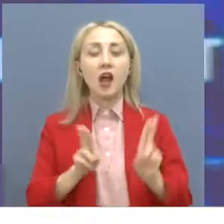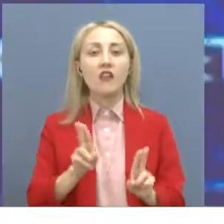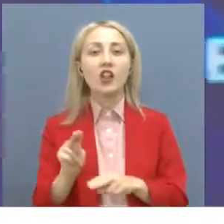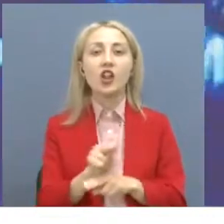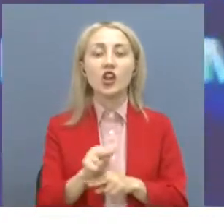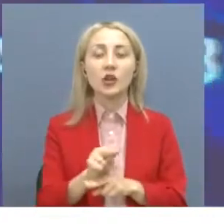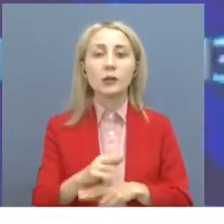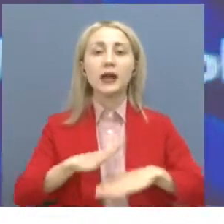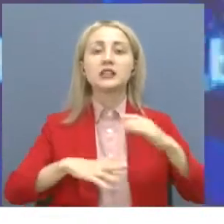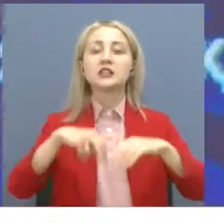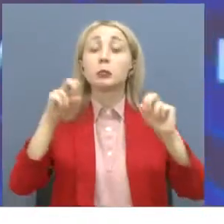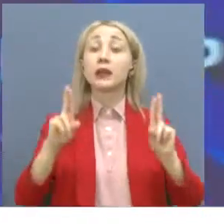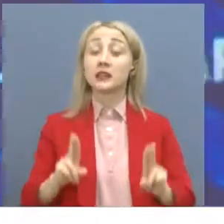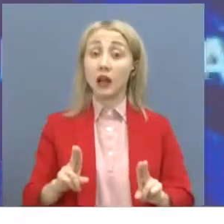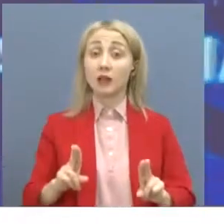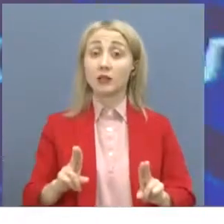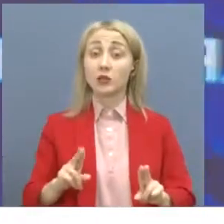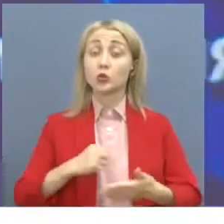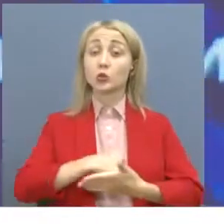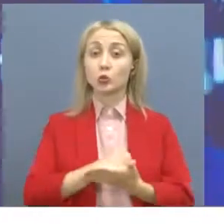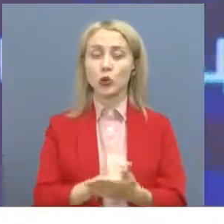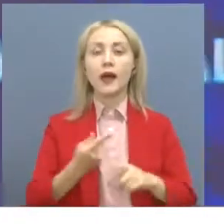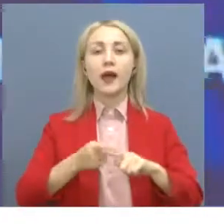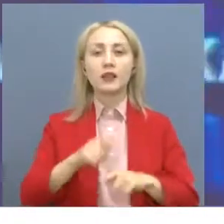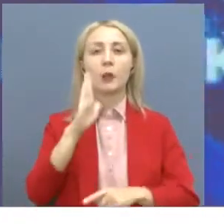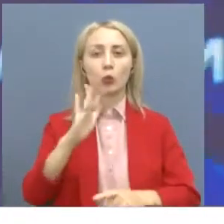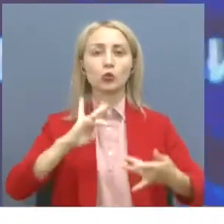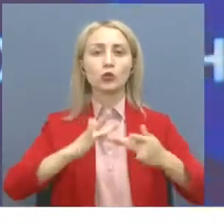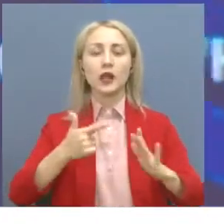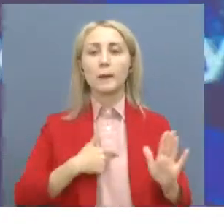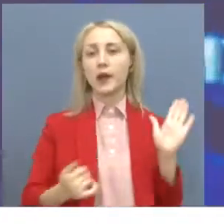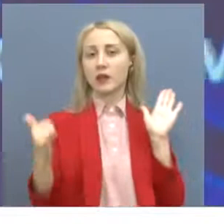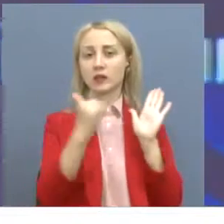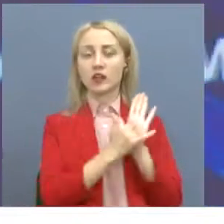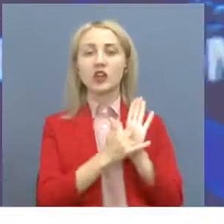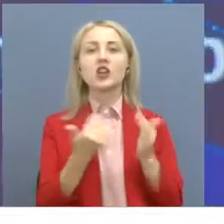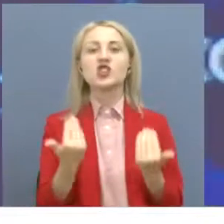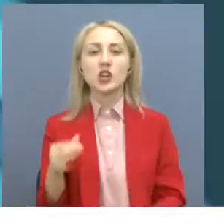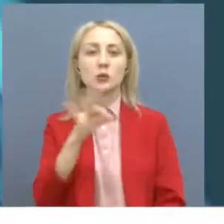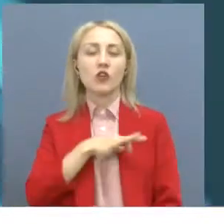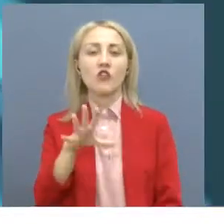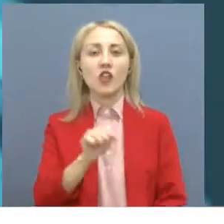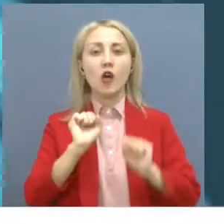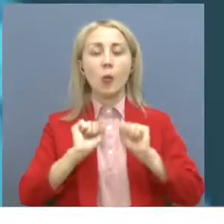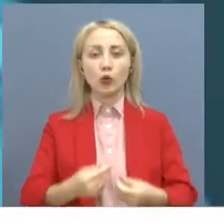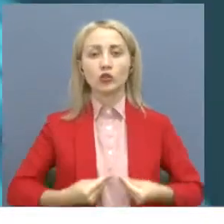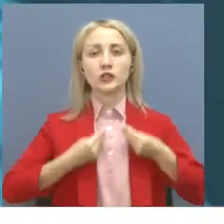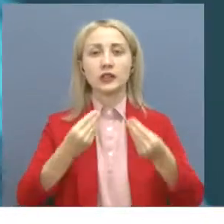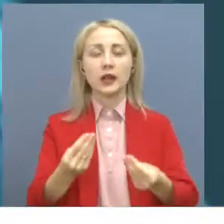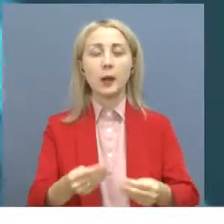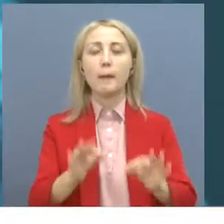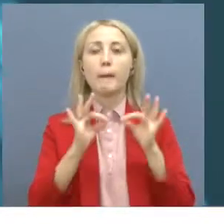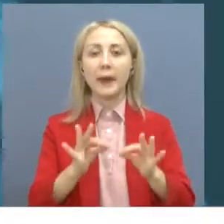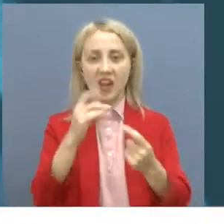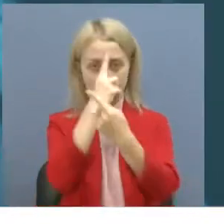таратамыз. Ендігі кезекте біз бірлесе отырып, халыққа дұрыс ақпарат беру үшін бар мүмкіндікті пайдаланамыз. Ал қолғапқа қатысты